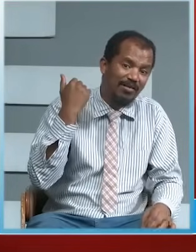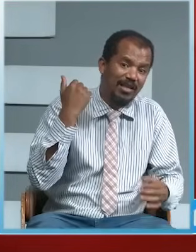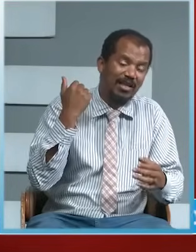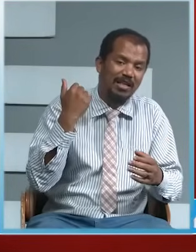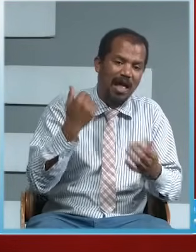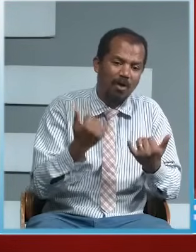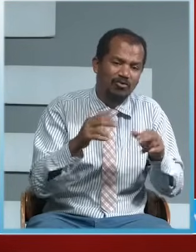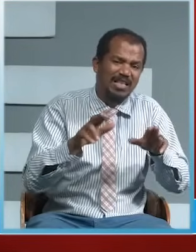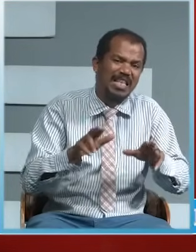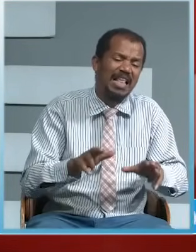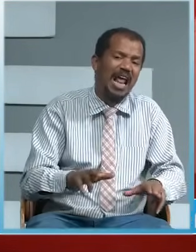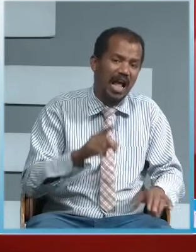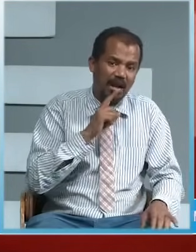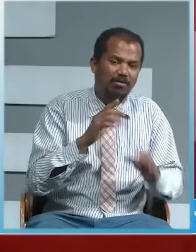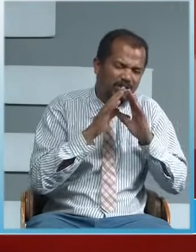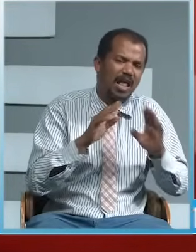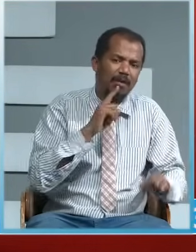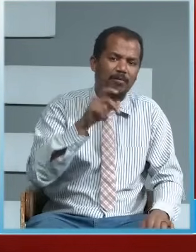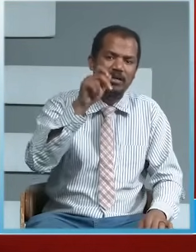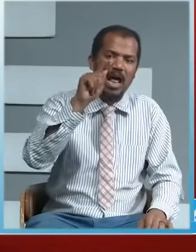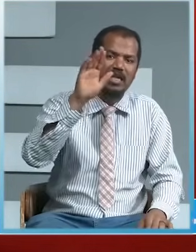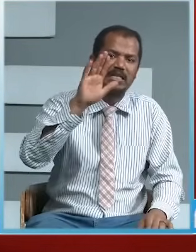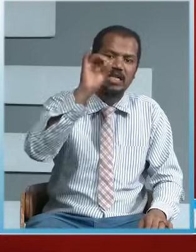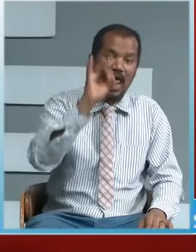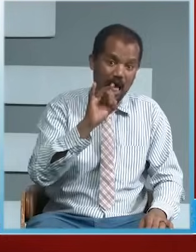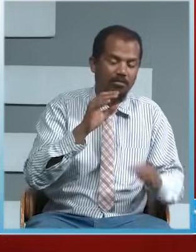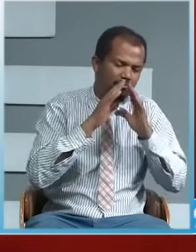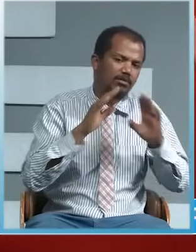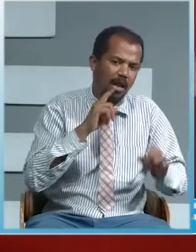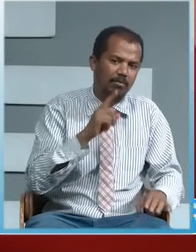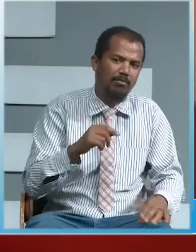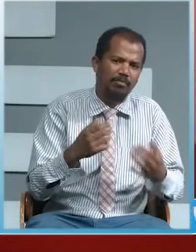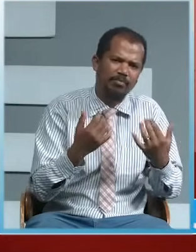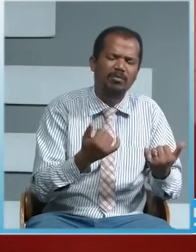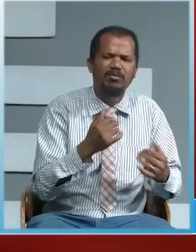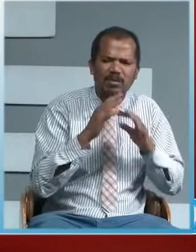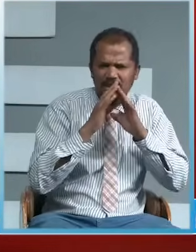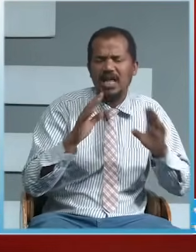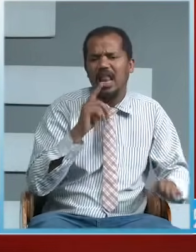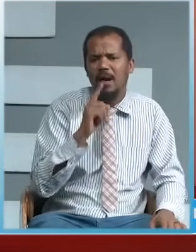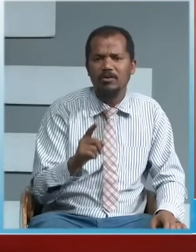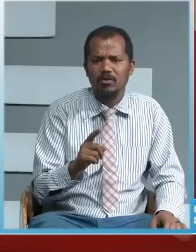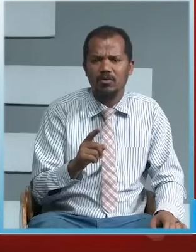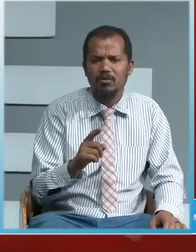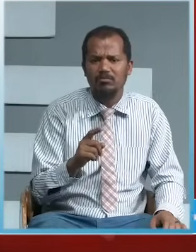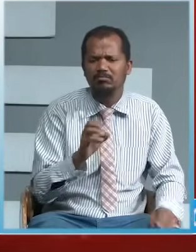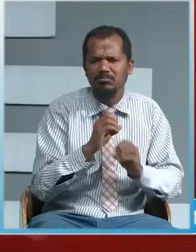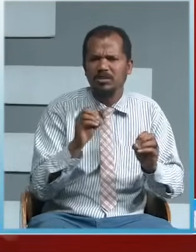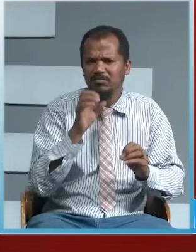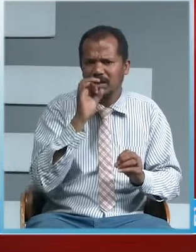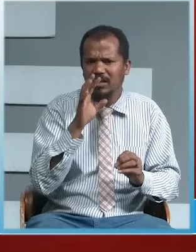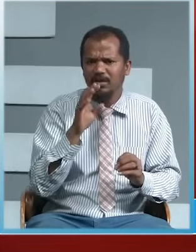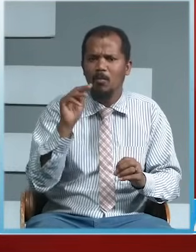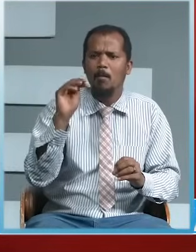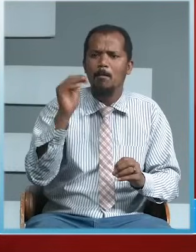ሲል ነበር። አሁን የተረጋጋ ነው። አሁን ሰላም ነው። ዳንግላ ላይ አዎ፣ ዳንግላ አሁን ላይ ሰላም ነው። ምንም ነገር የለም።